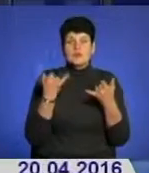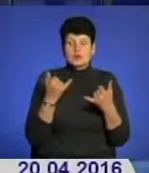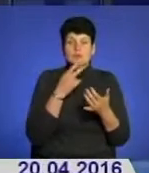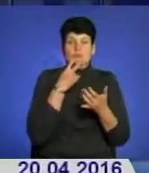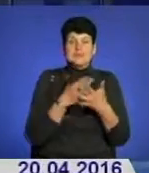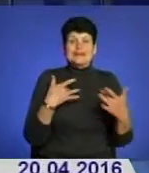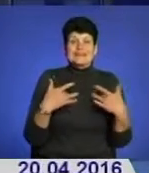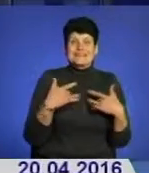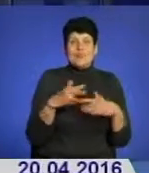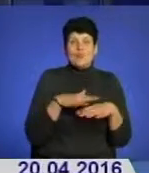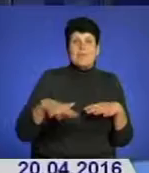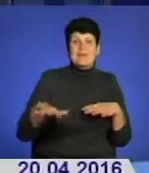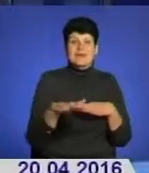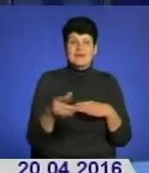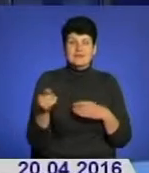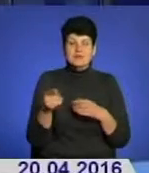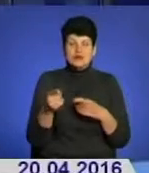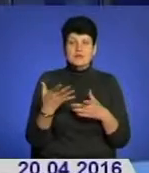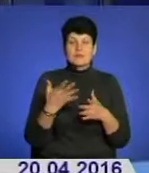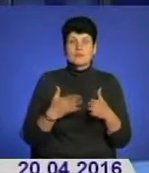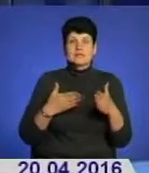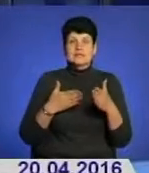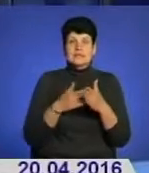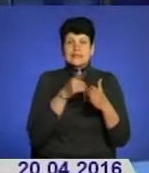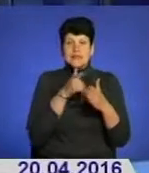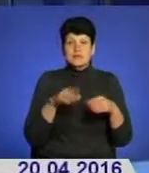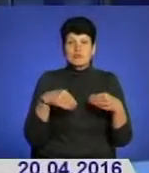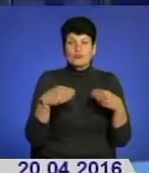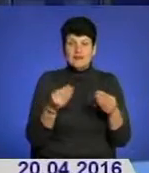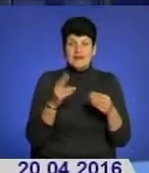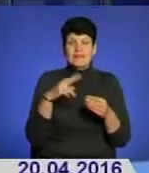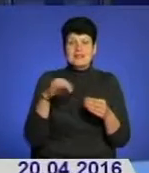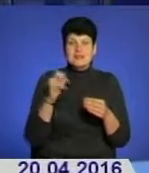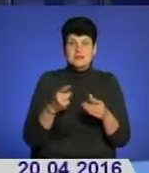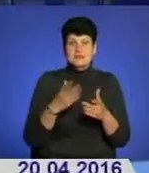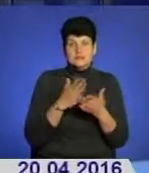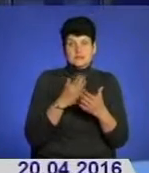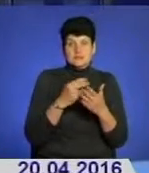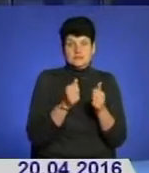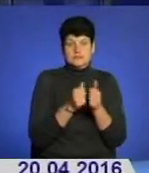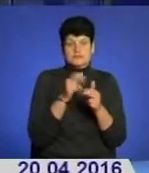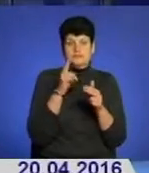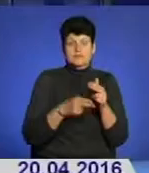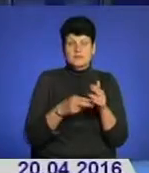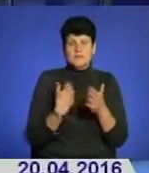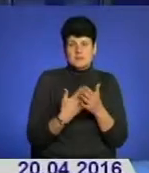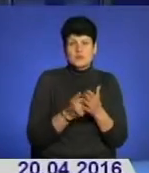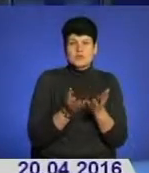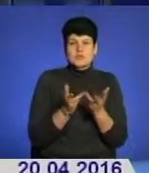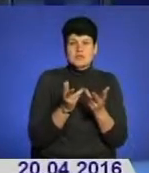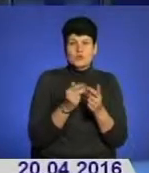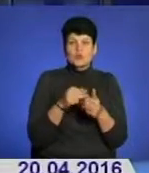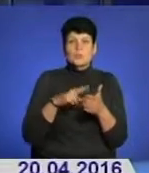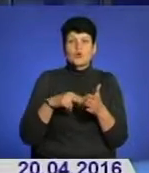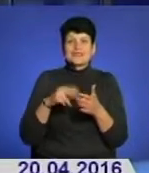на театральному майдані Тернополя, оскільки граничний термін подання декларацій підходить до завершення. А за приблизними підрахунками